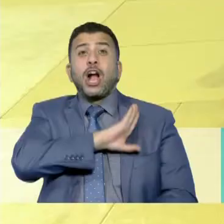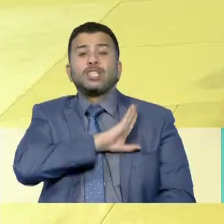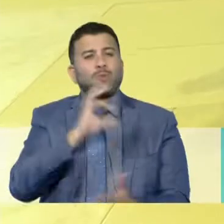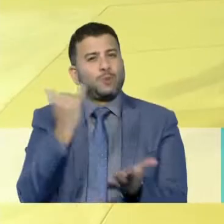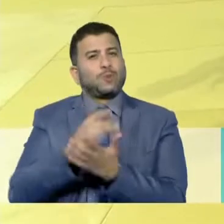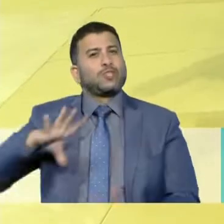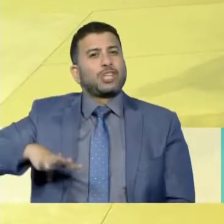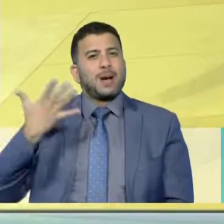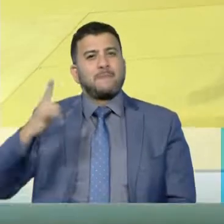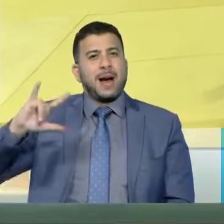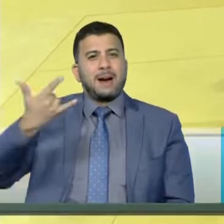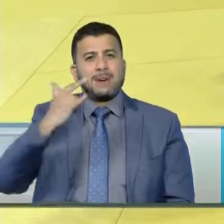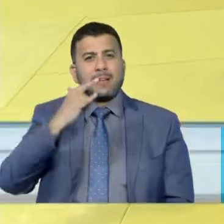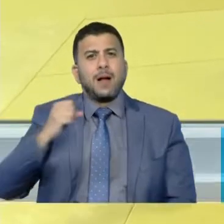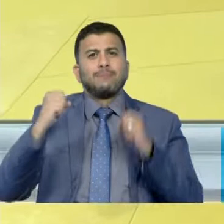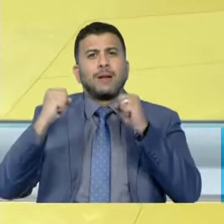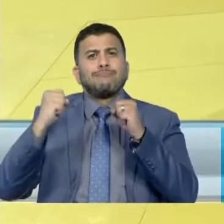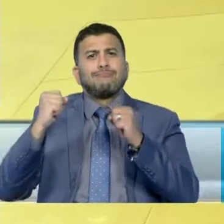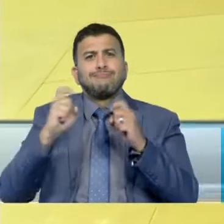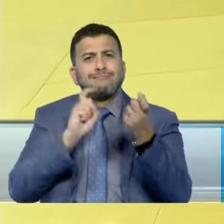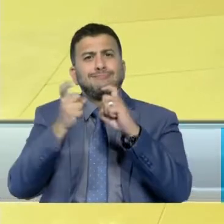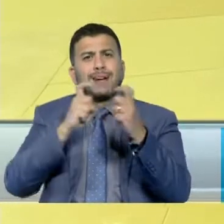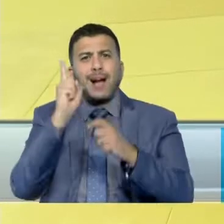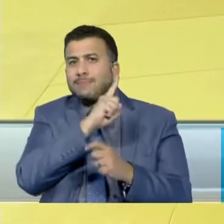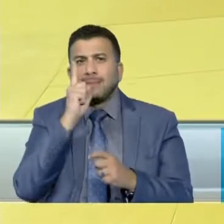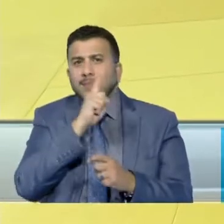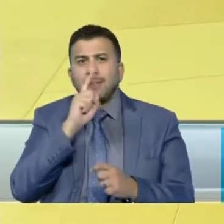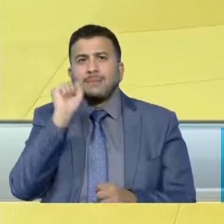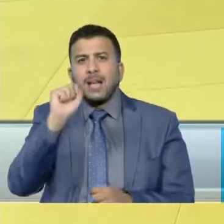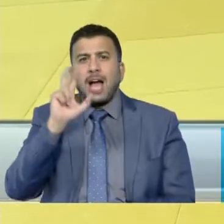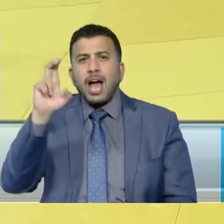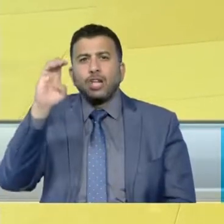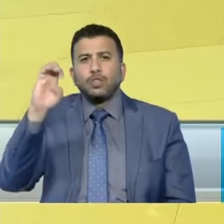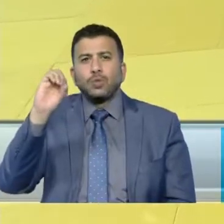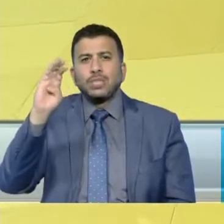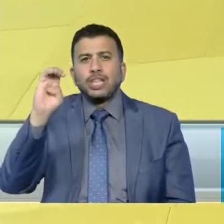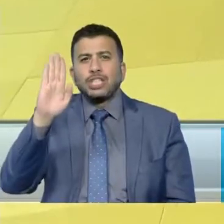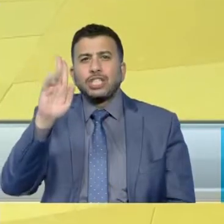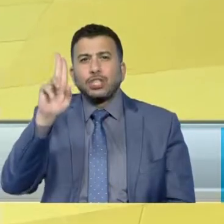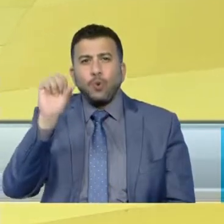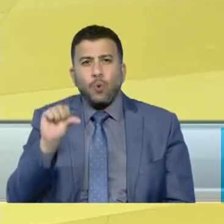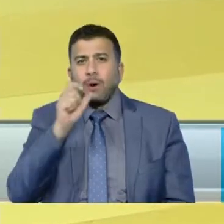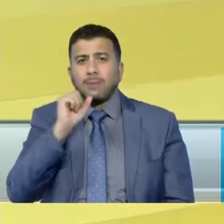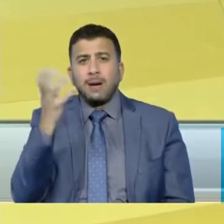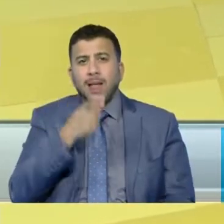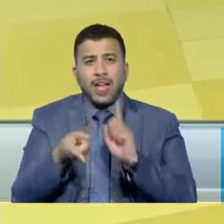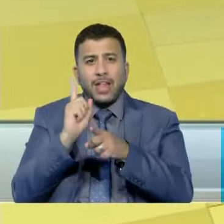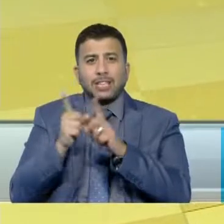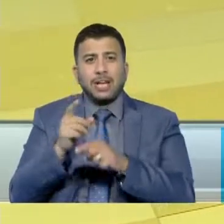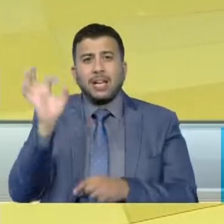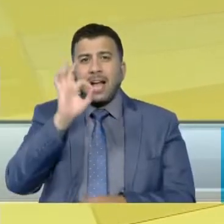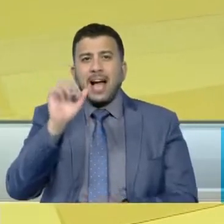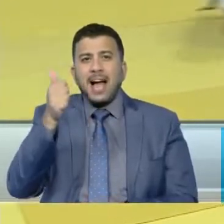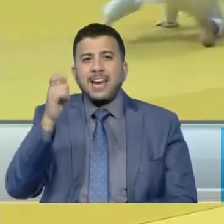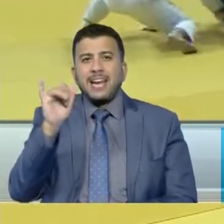للقوات المسلحة، تتواصل بطولة أبو ظبي العالمية لمحترف الجوجيتسو في نسختها 11 بمبادرة أرينا بمدينة